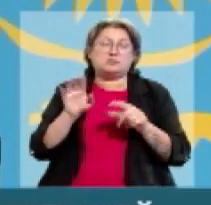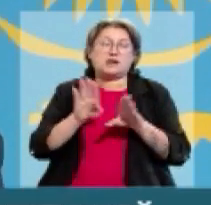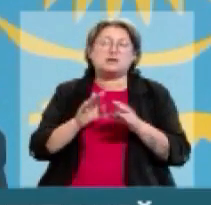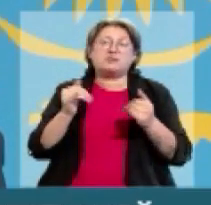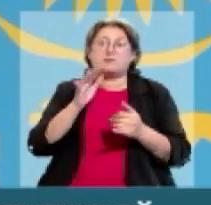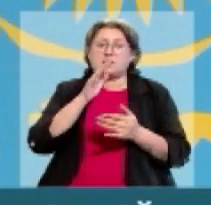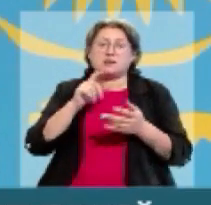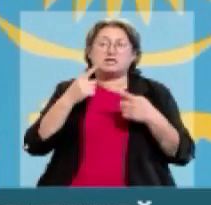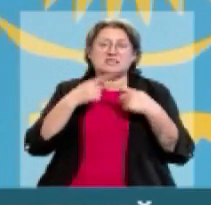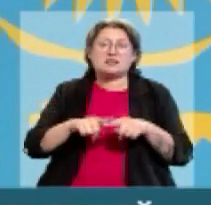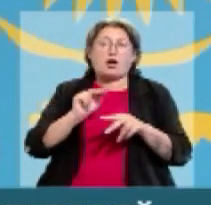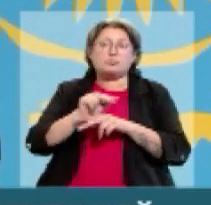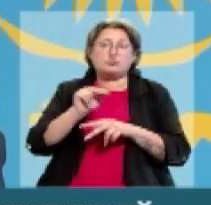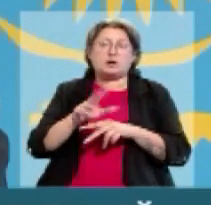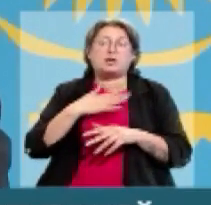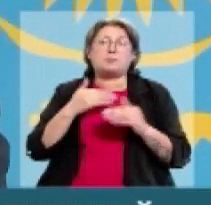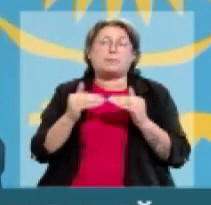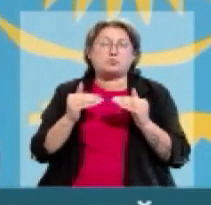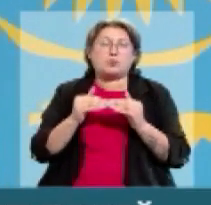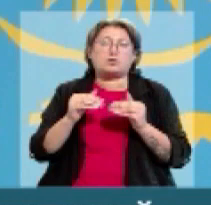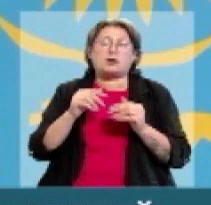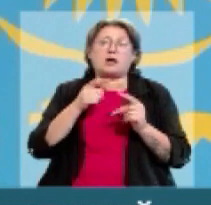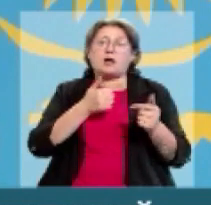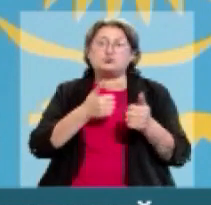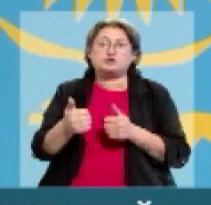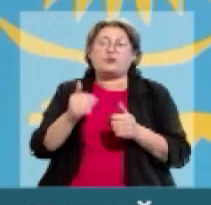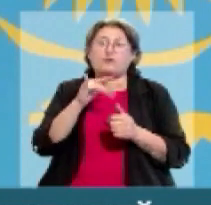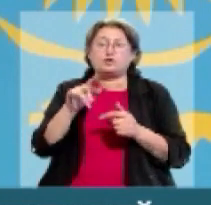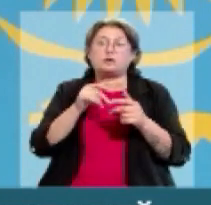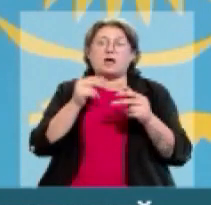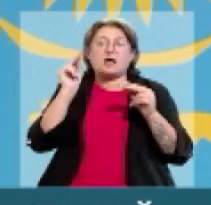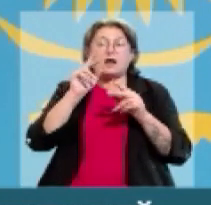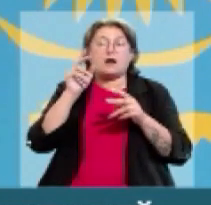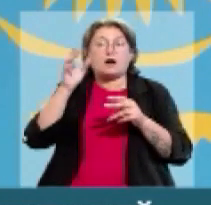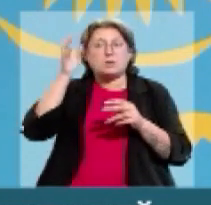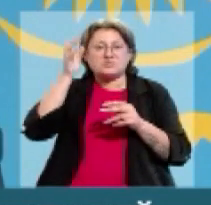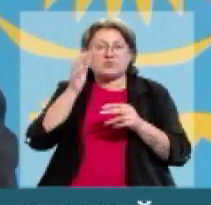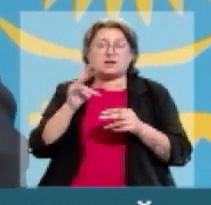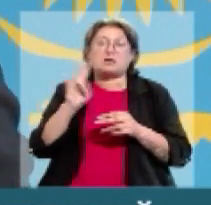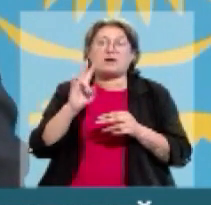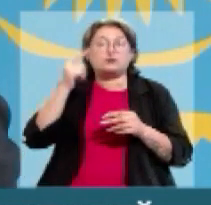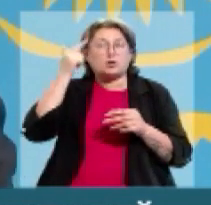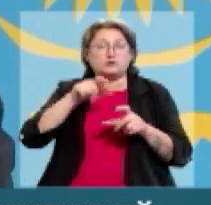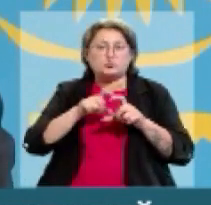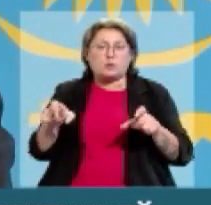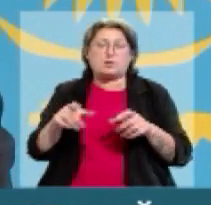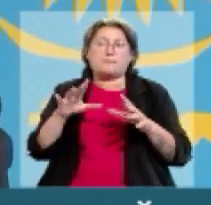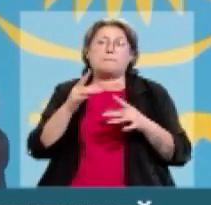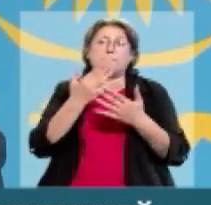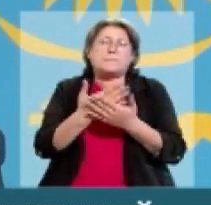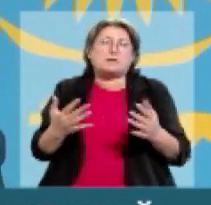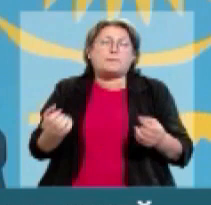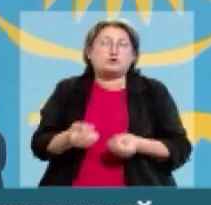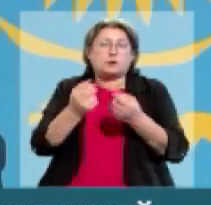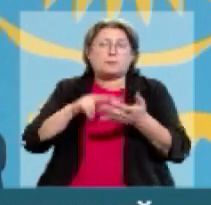такие современные методики обучения. Наши партнеры, Фонд устойчивого развития образования, Назарбаев интеллектуальная школа, они всячески поддерживают